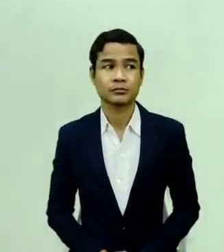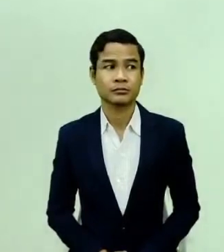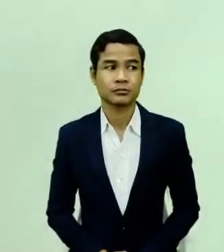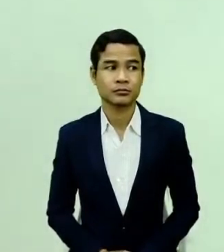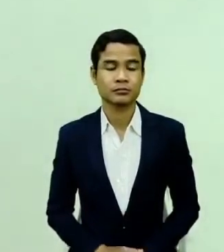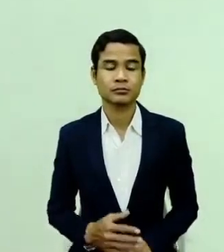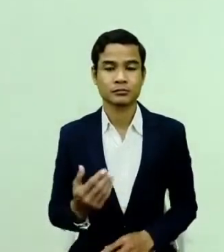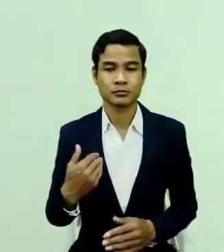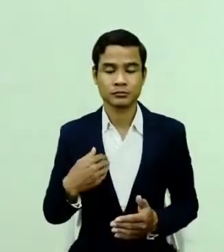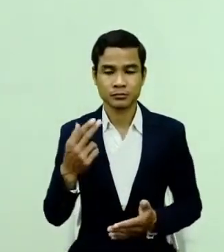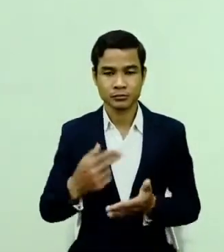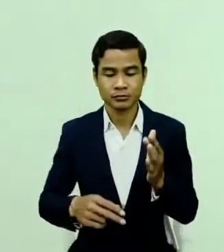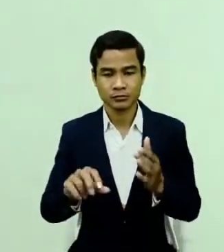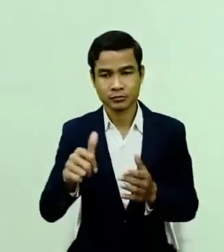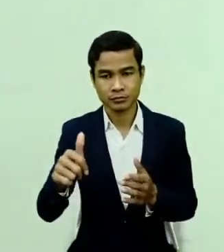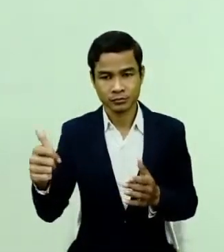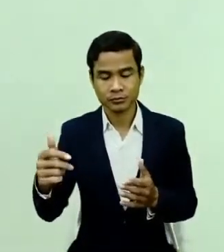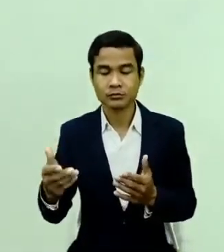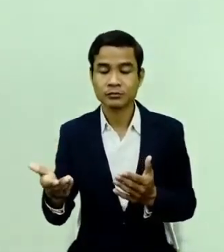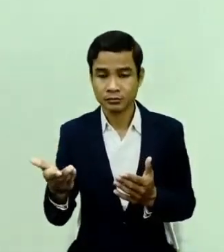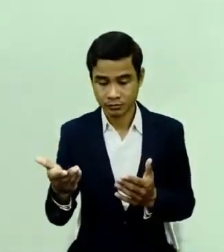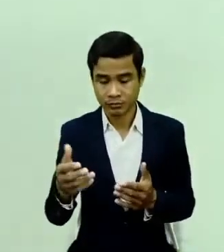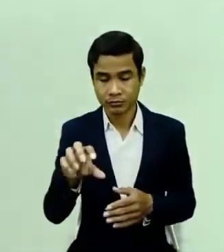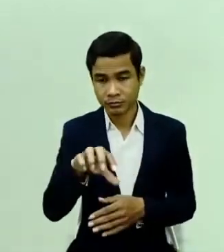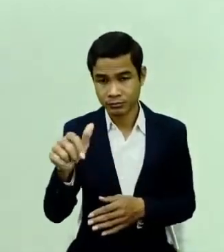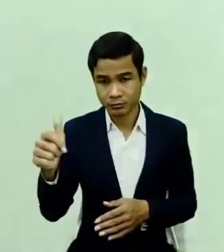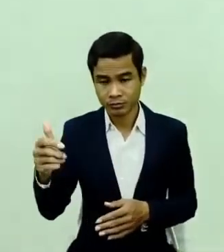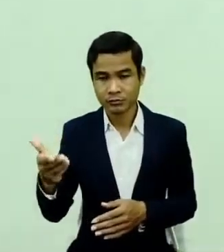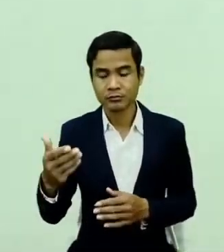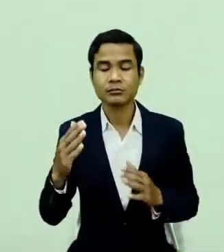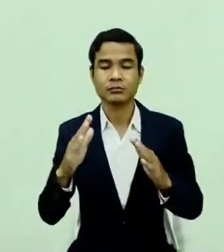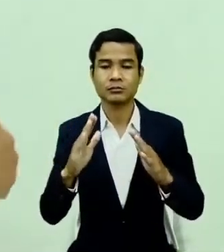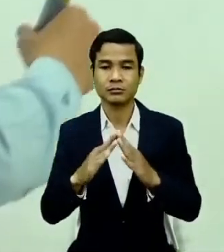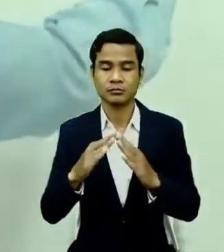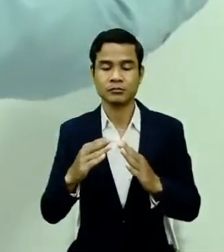ចាមានអីទៀតចាមានផ្ទះ